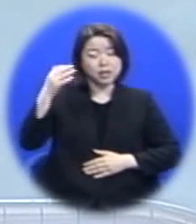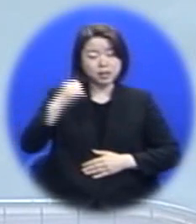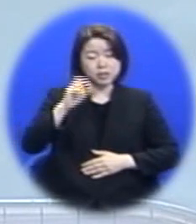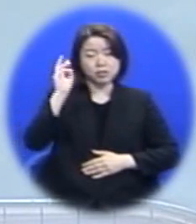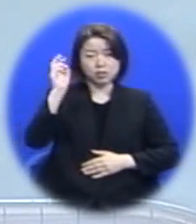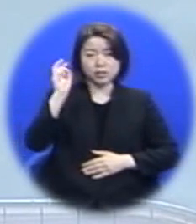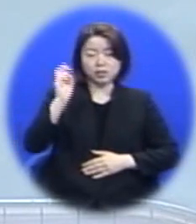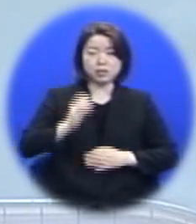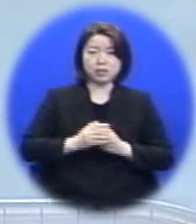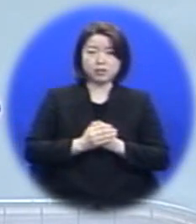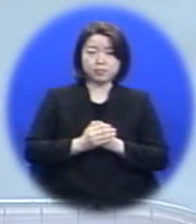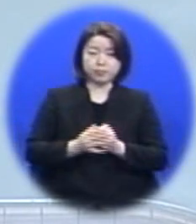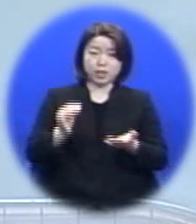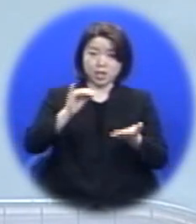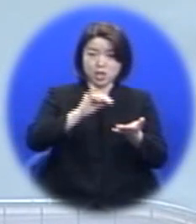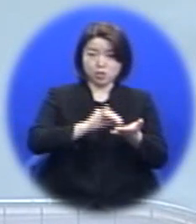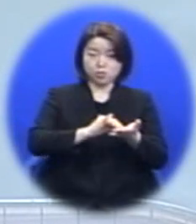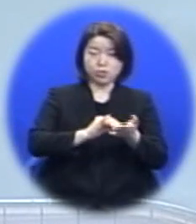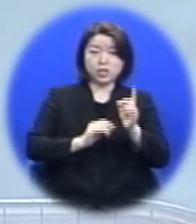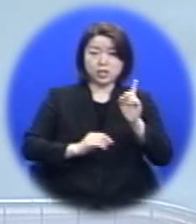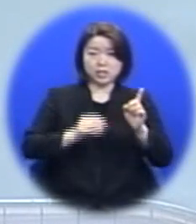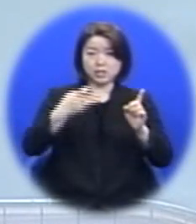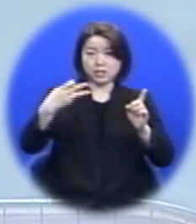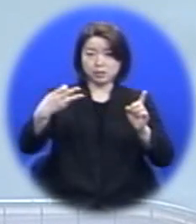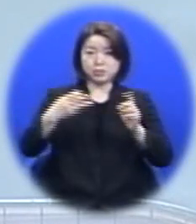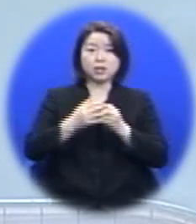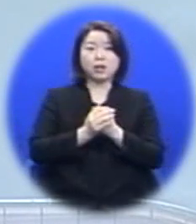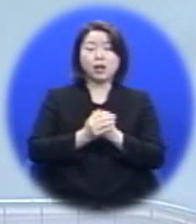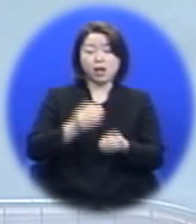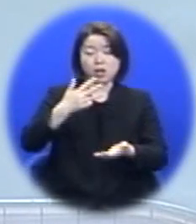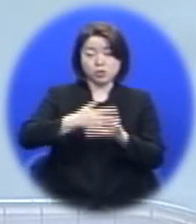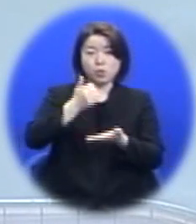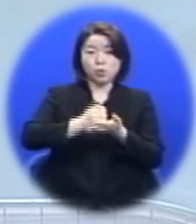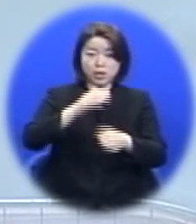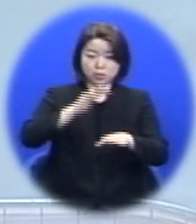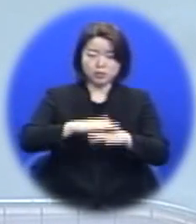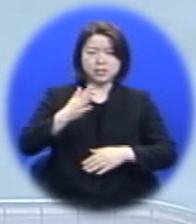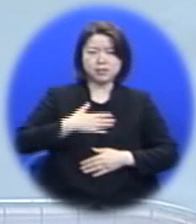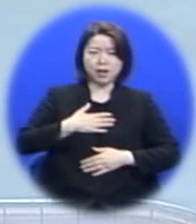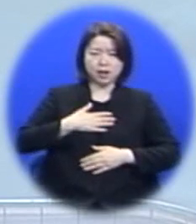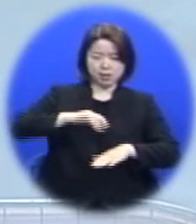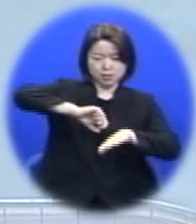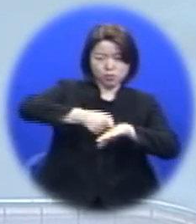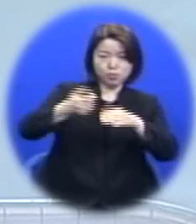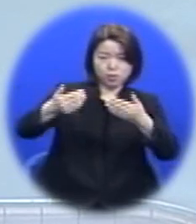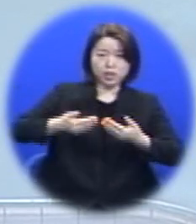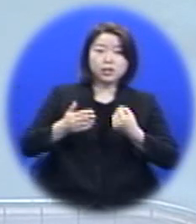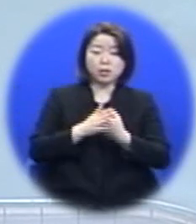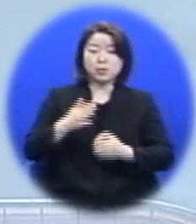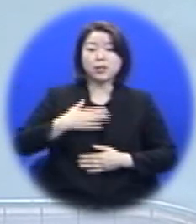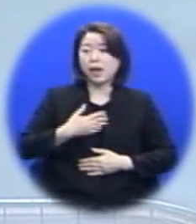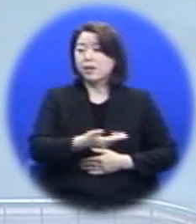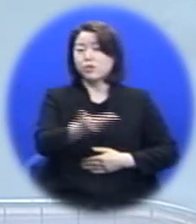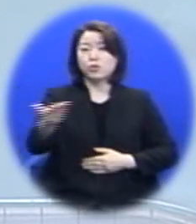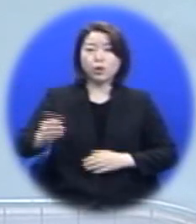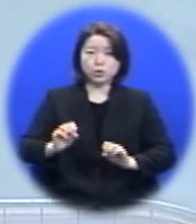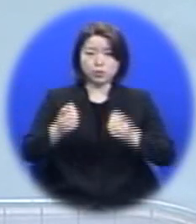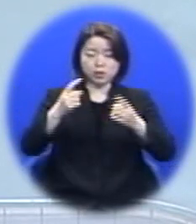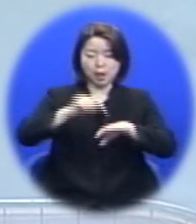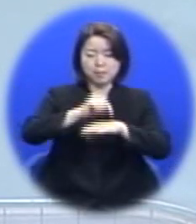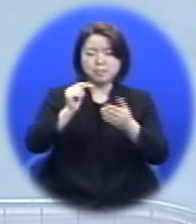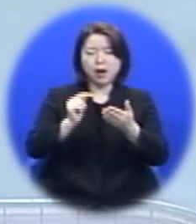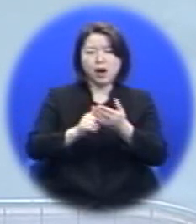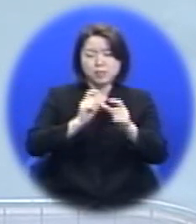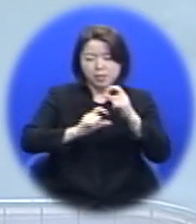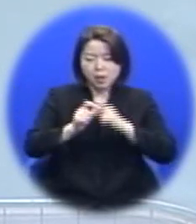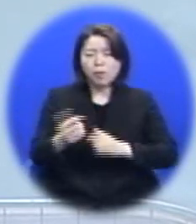같습니다. 룻기 1장 13절에 여호와의 손이 나를 치셨으므로 나는 너희로 인하여 더욱 마음이